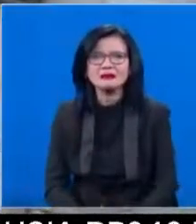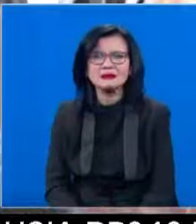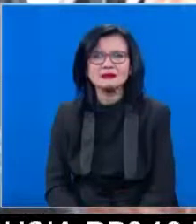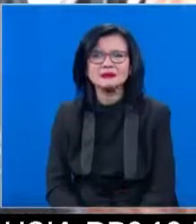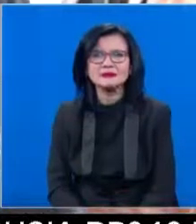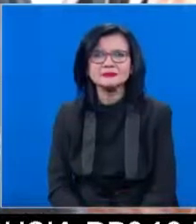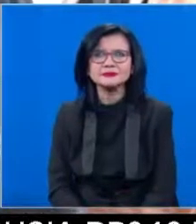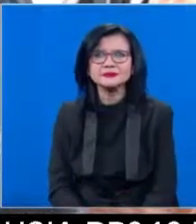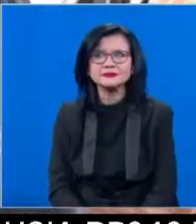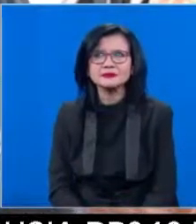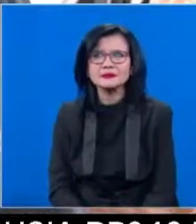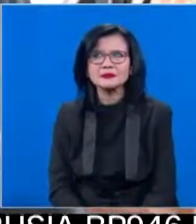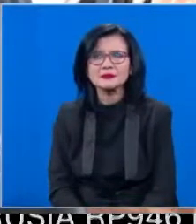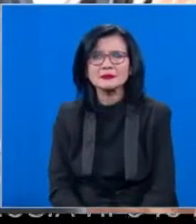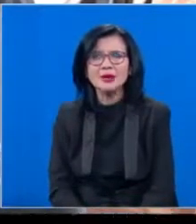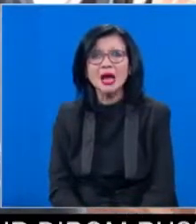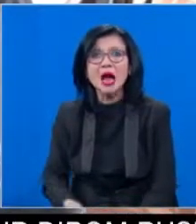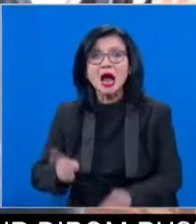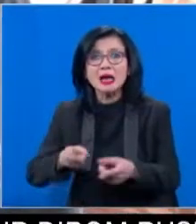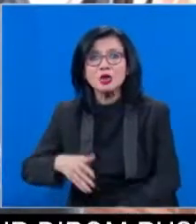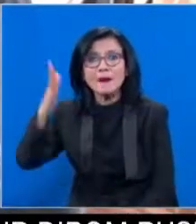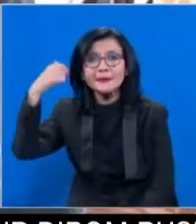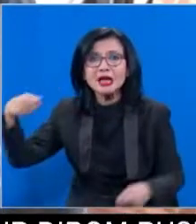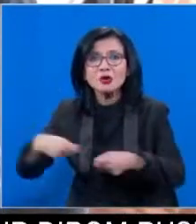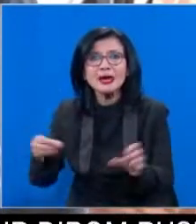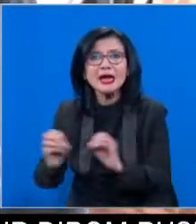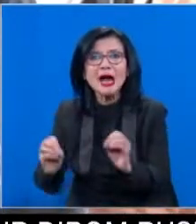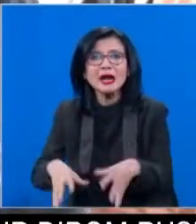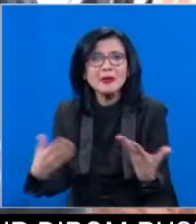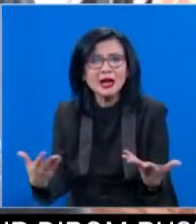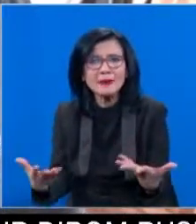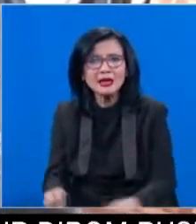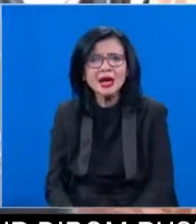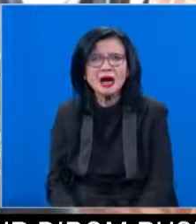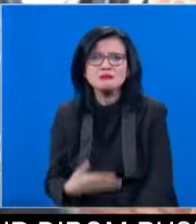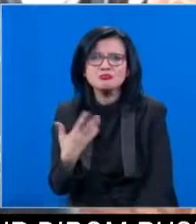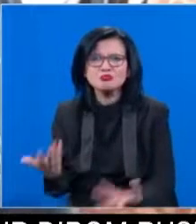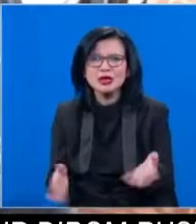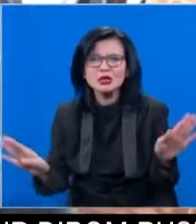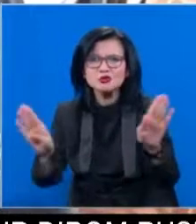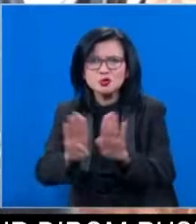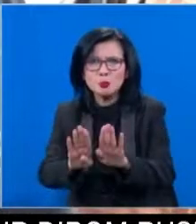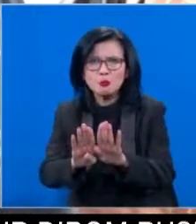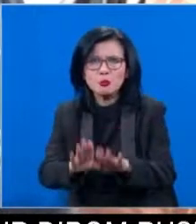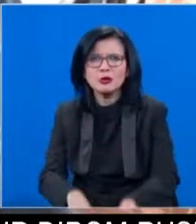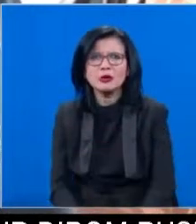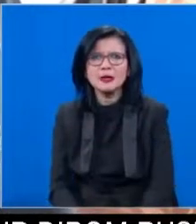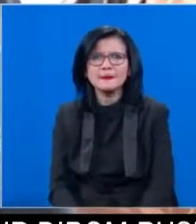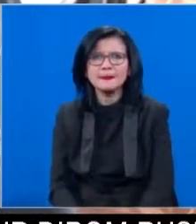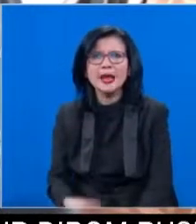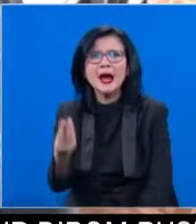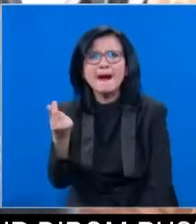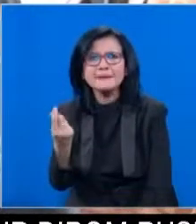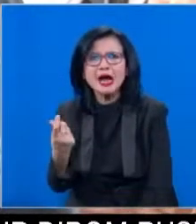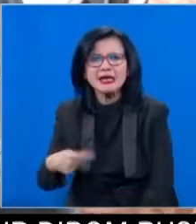ya Teteh kalau memang minyak goreng ini enggak ada kemungkinan kita tutup totalnya tuh karena memang biaya